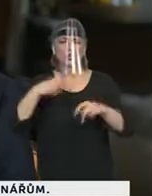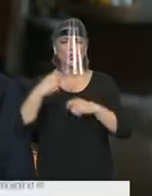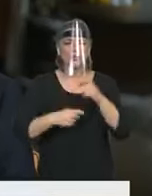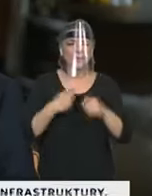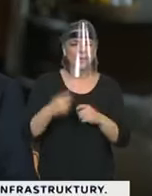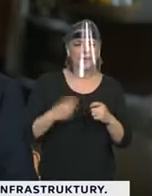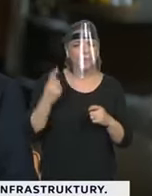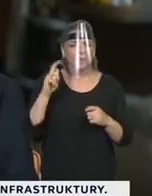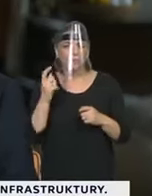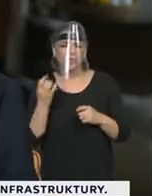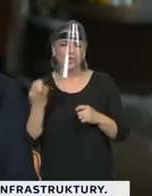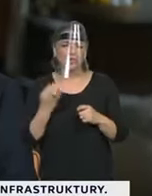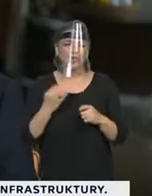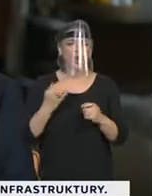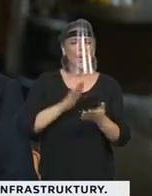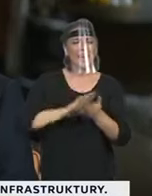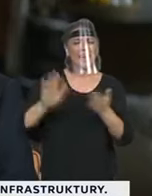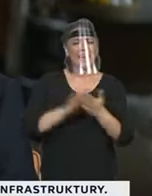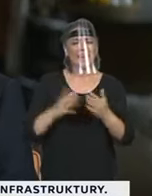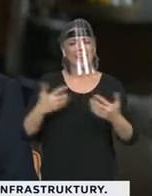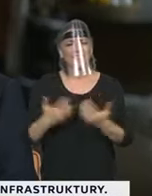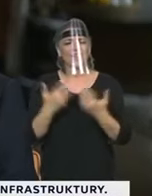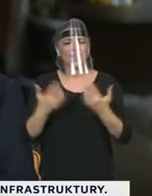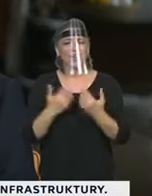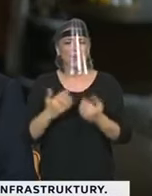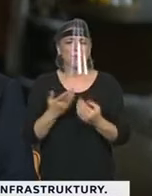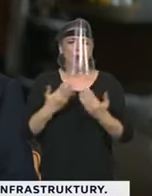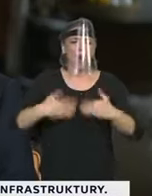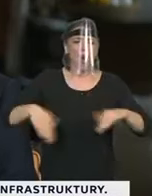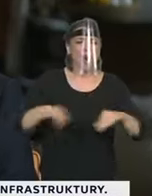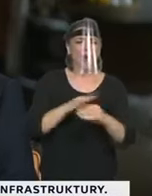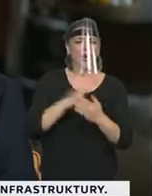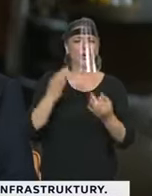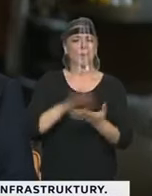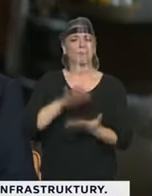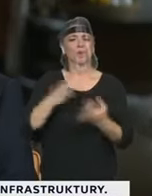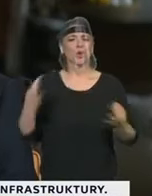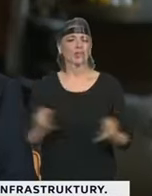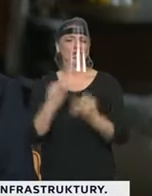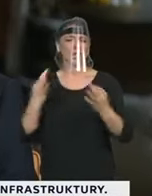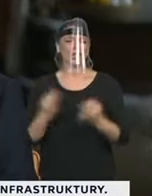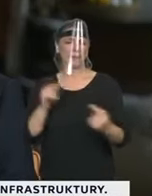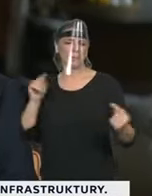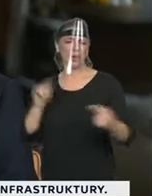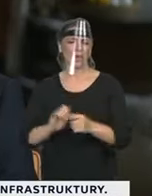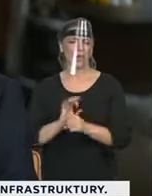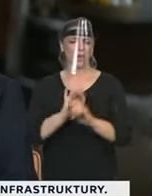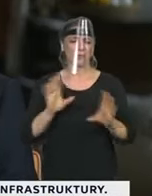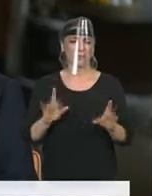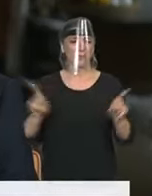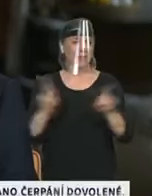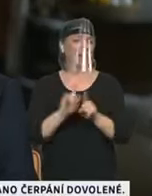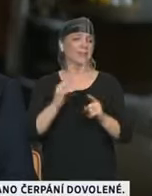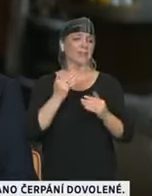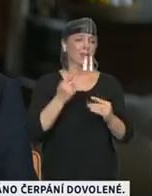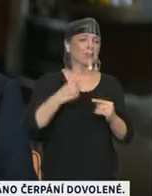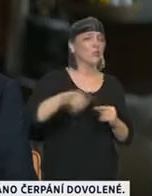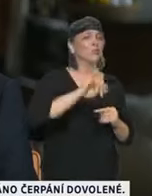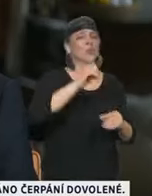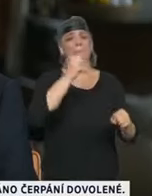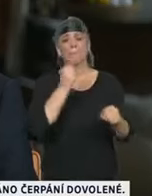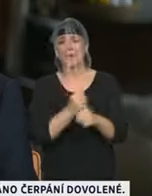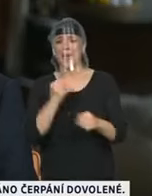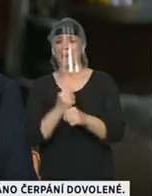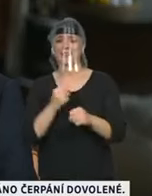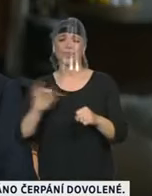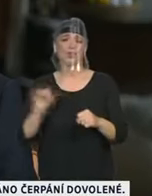vývoji zdravotnických prostředků v rámci boje s koronavirem. A všem dalším děkuji všem, kdo pracují. Děkuji všem, kdo